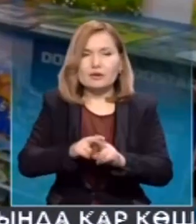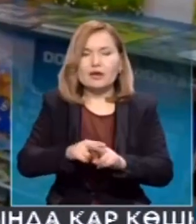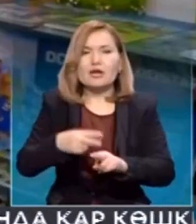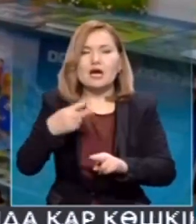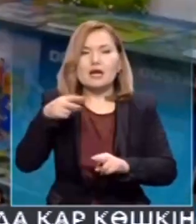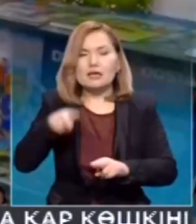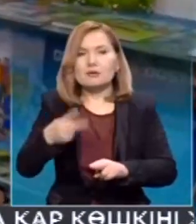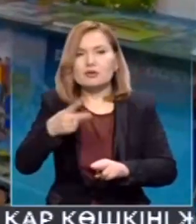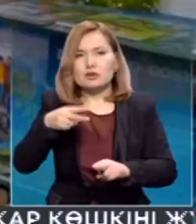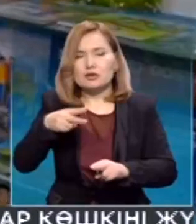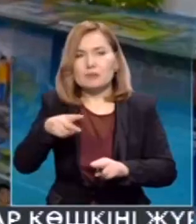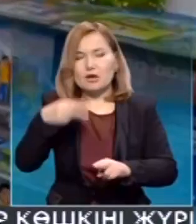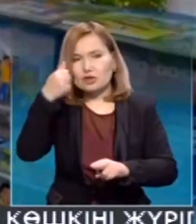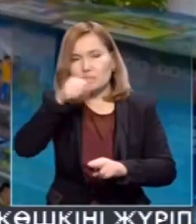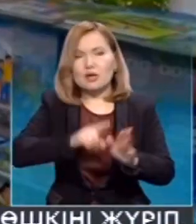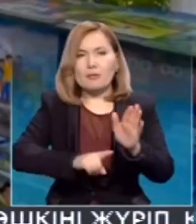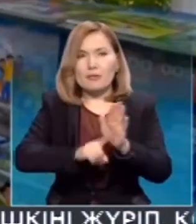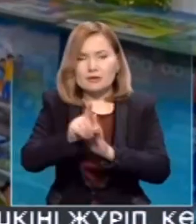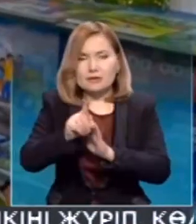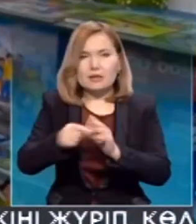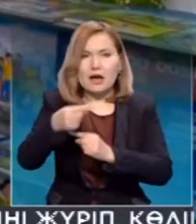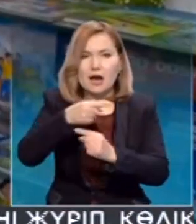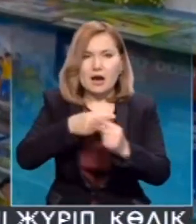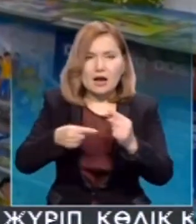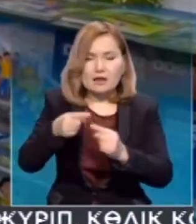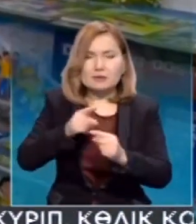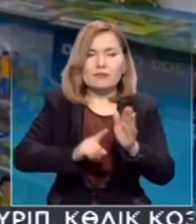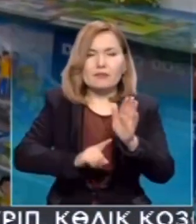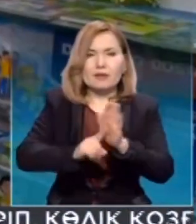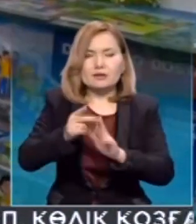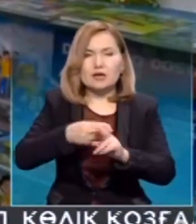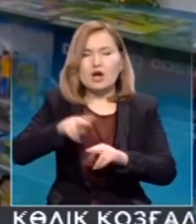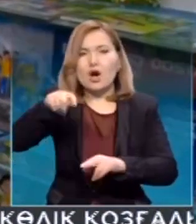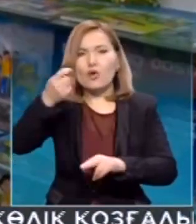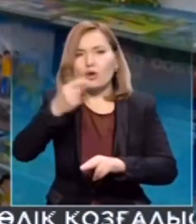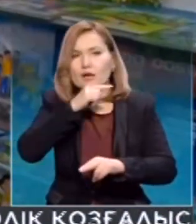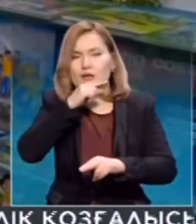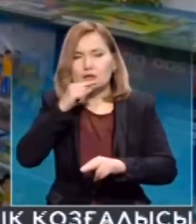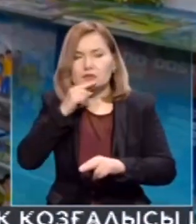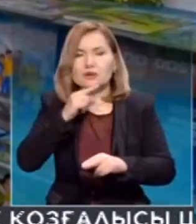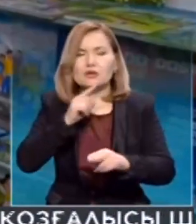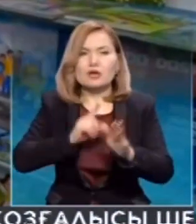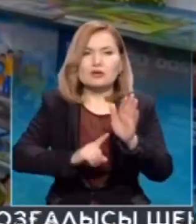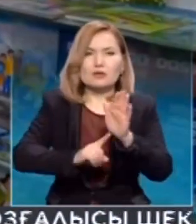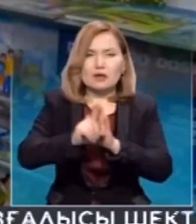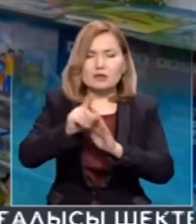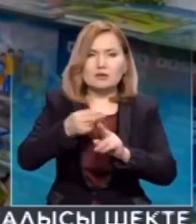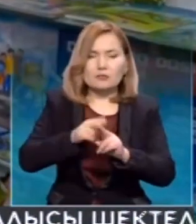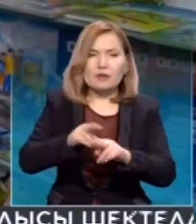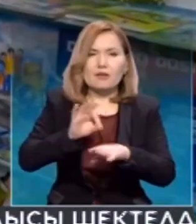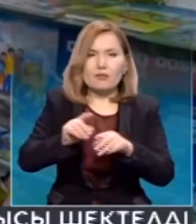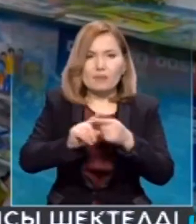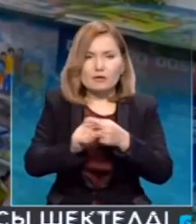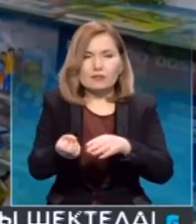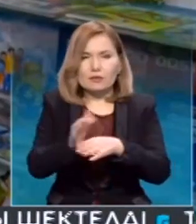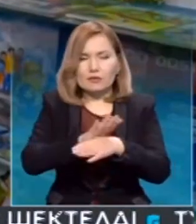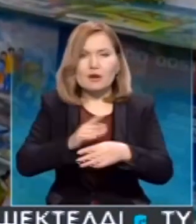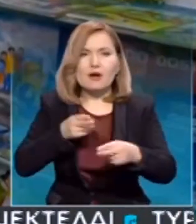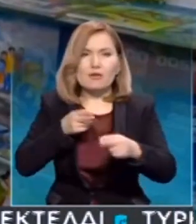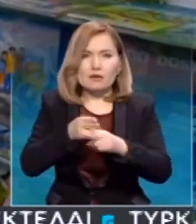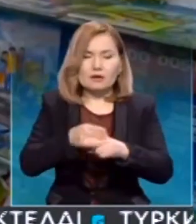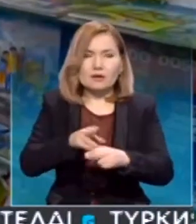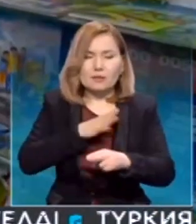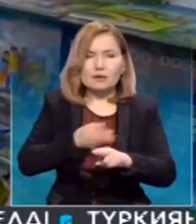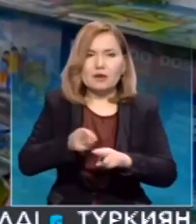жылы бастадық. Мысалы 21-ші жылы қазір үлкен әлемде соғыс болып жатыр. Біз сол кезеңде осындай жағдай ықтималдығын барын сезіндік. Ертеректен